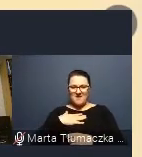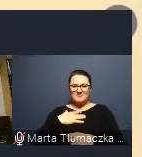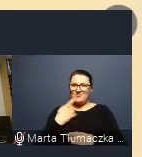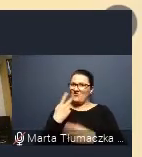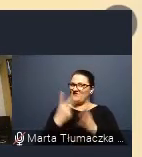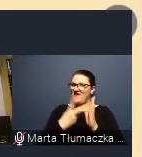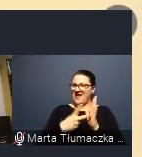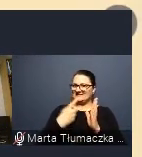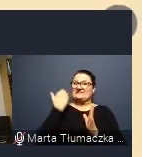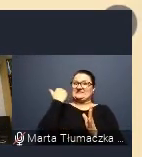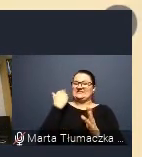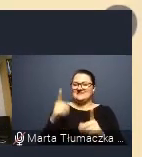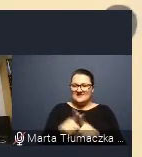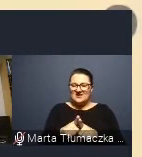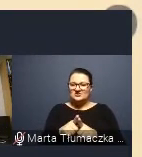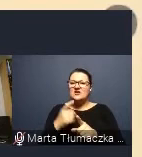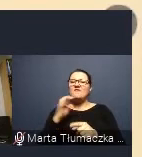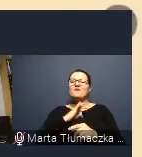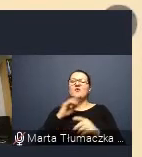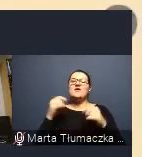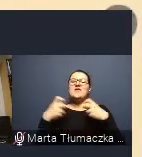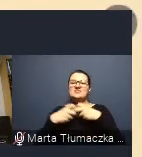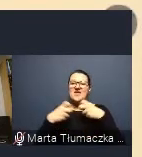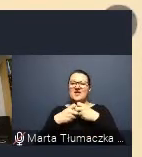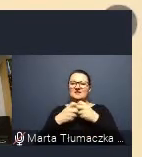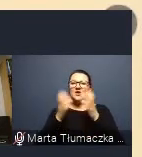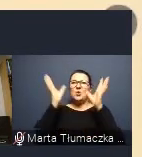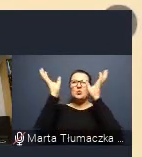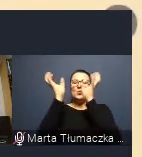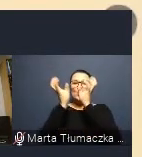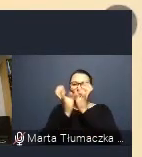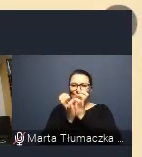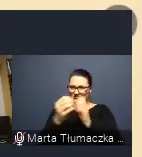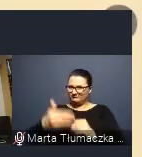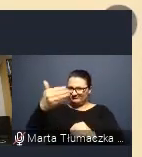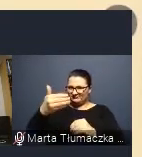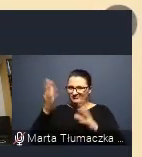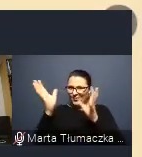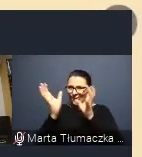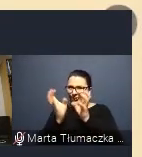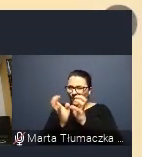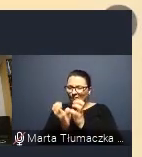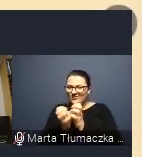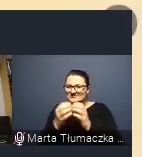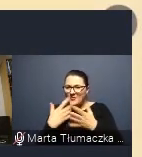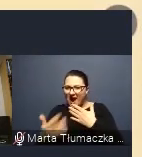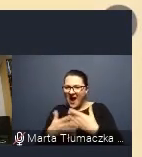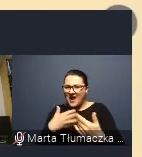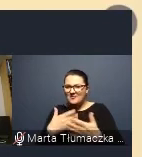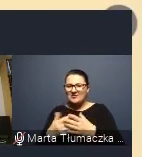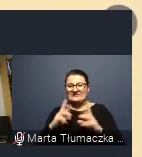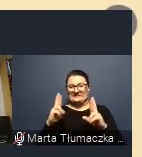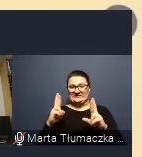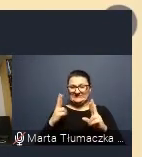też przed chwilką zdarzyło, że tutaj mój internet zasięg był słabł. Mam nadzieję, że się nic nie wydarzy, ale